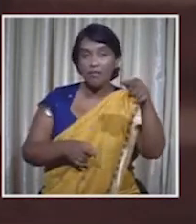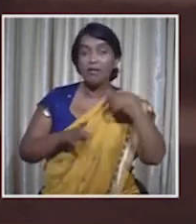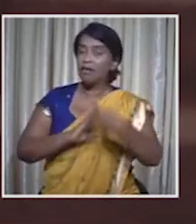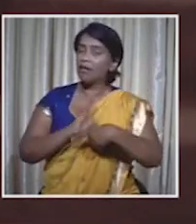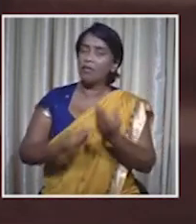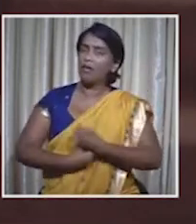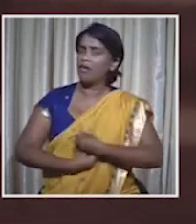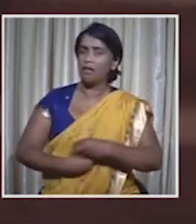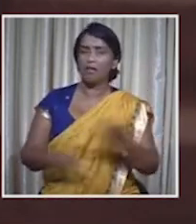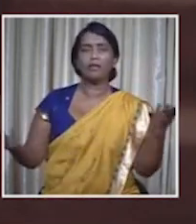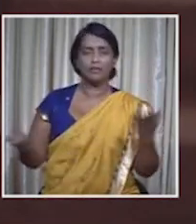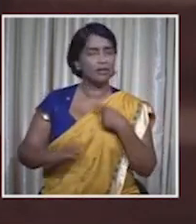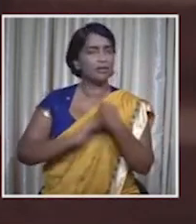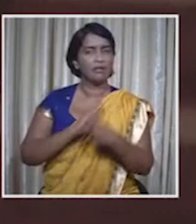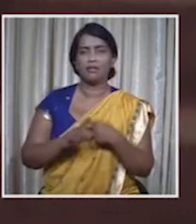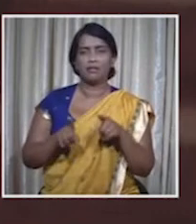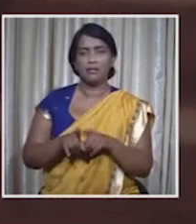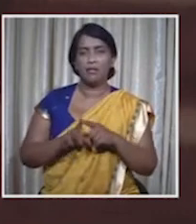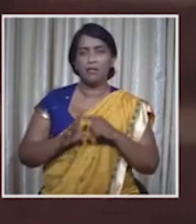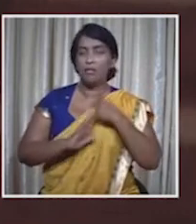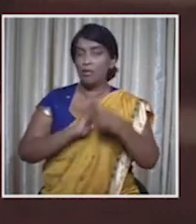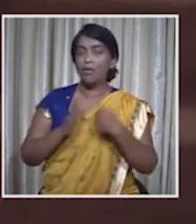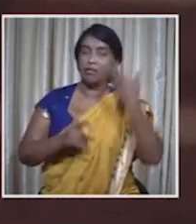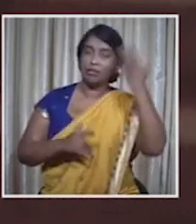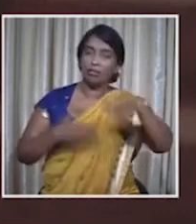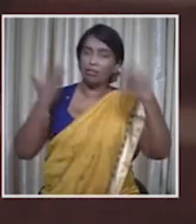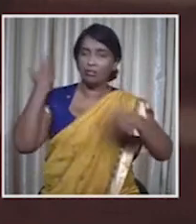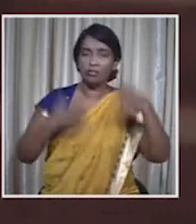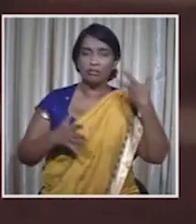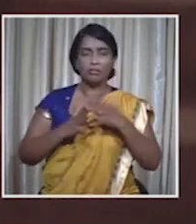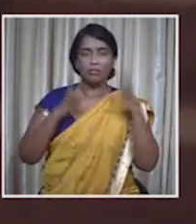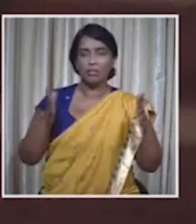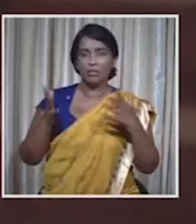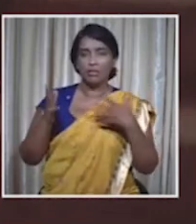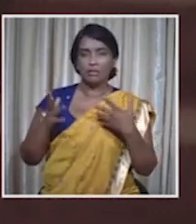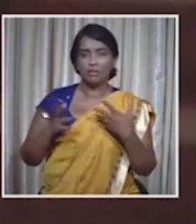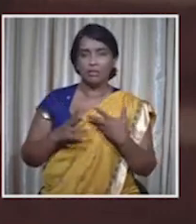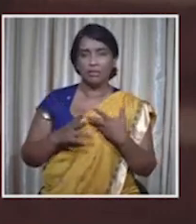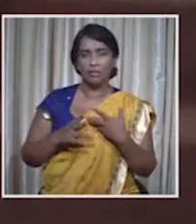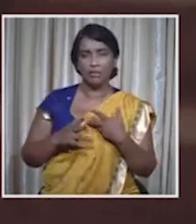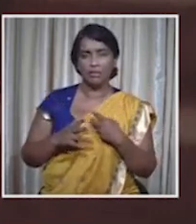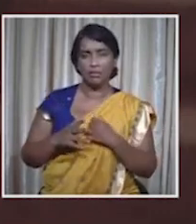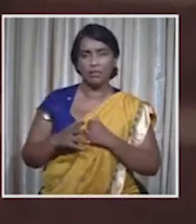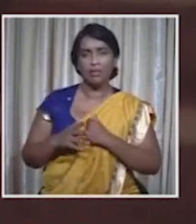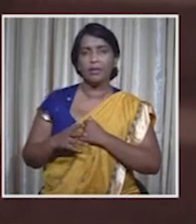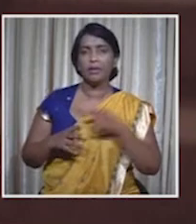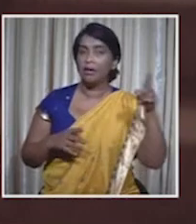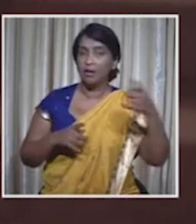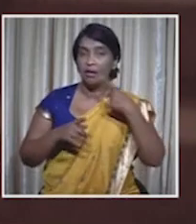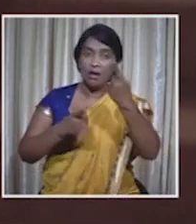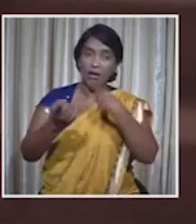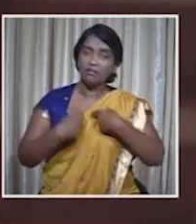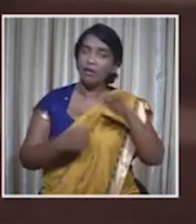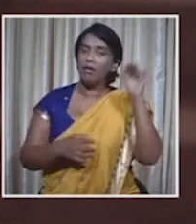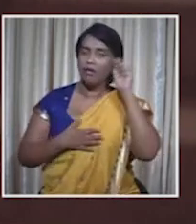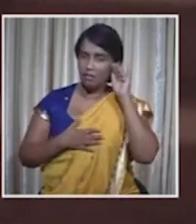තිබ්බනම් මේ රට විනාසයි. මේ රට එහෙනම් මුළු මහ කනත්තක් කළා. හැමතුමා නිමා කරන්න. නෑ කලියෝද හදාද උද මම මෙතුමා